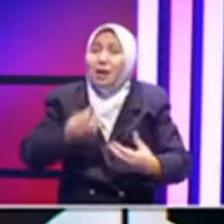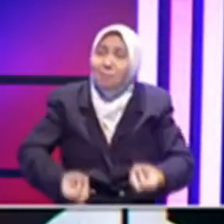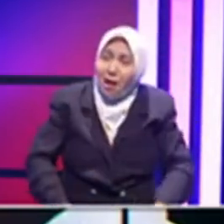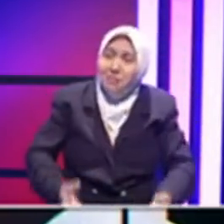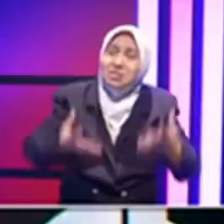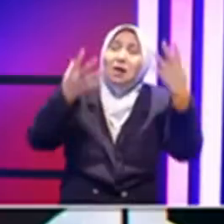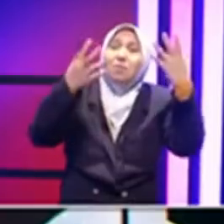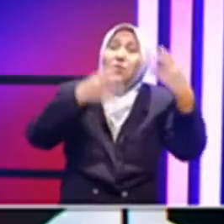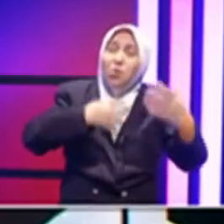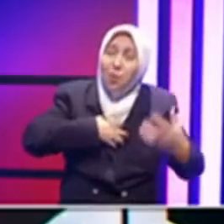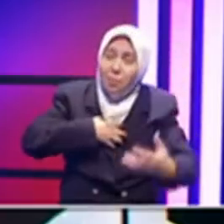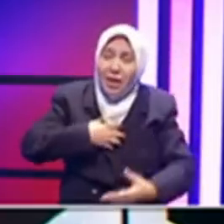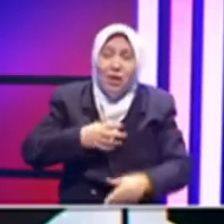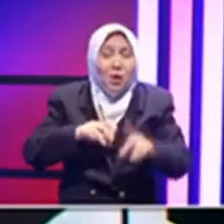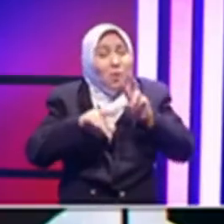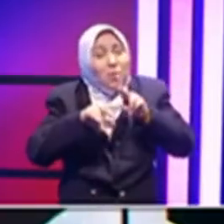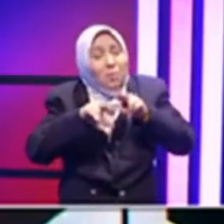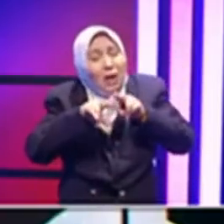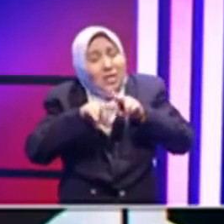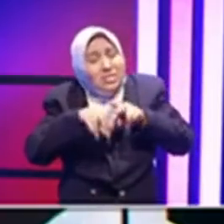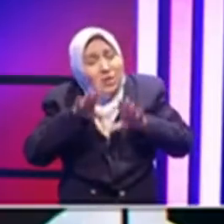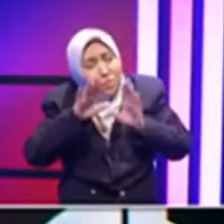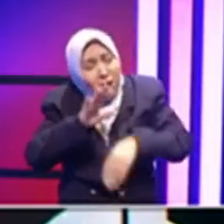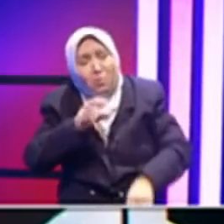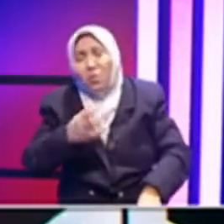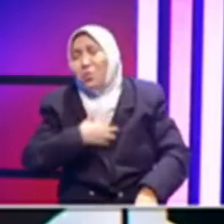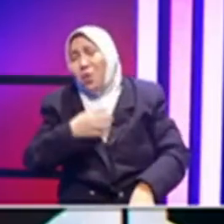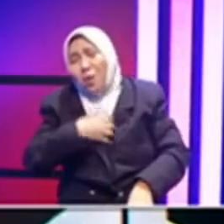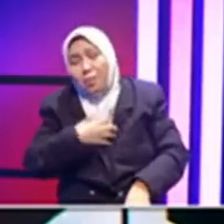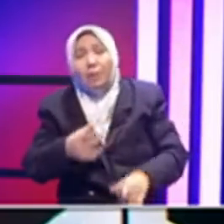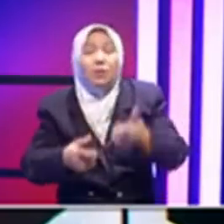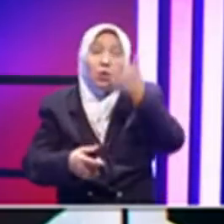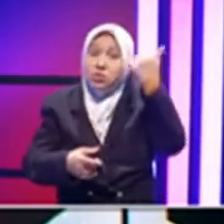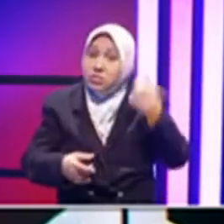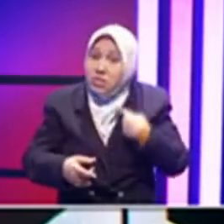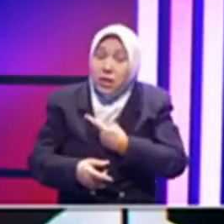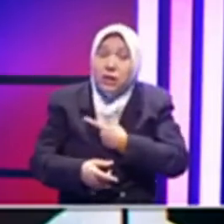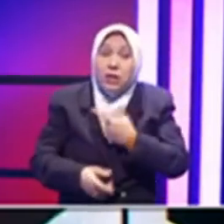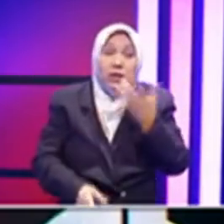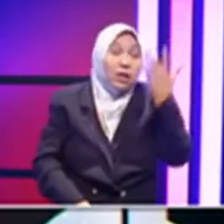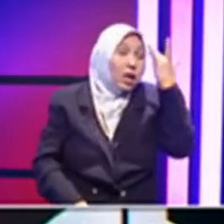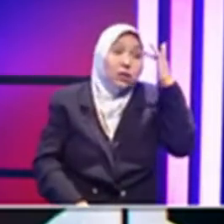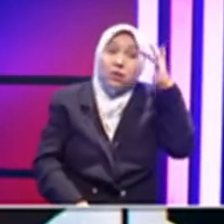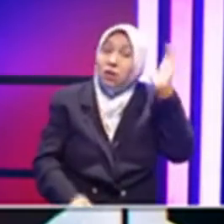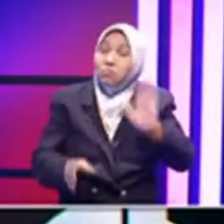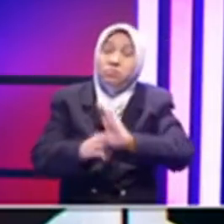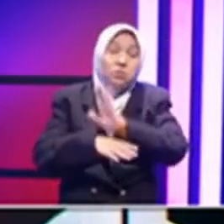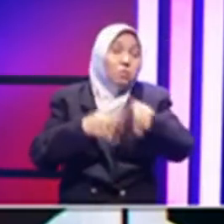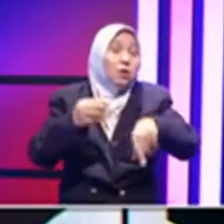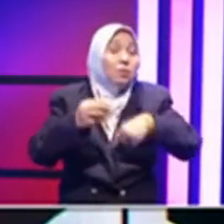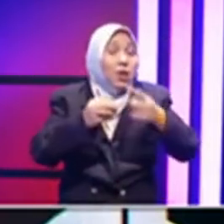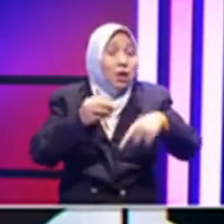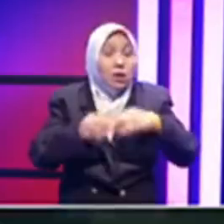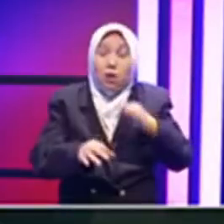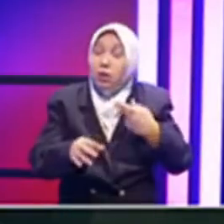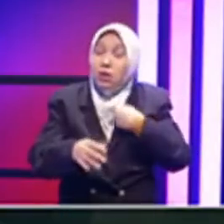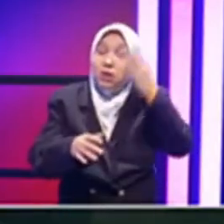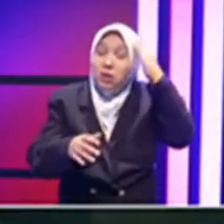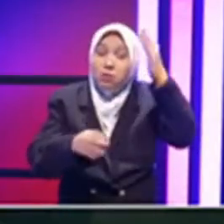pun komen, kurang masin sikit pun komen. Perkara itu adalah kerana kita ini tak tahu semua perkara kan? Kalau kita tahu semua